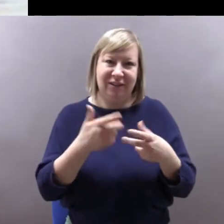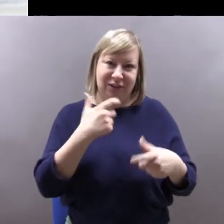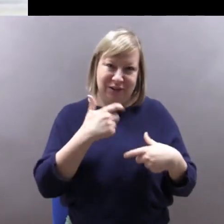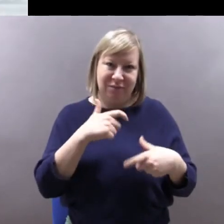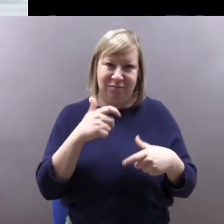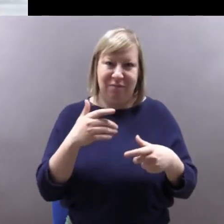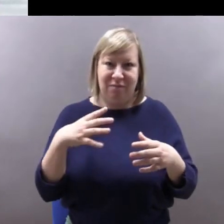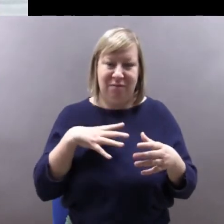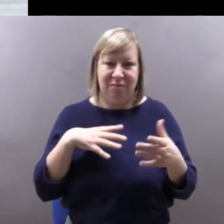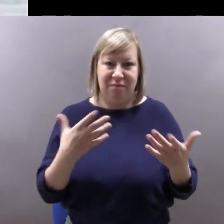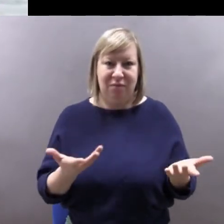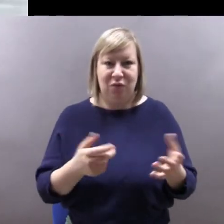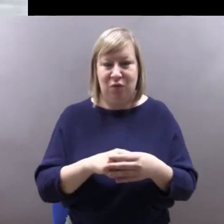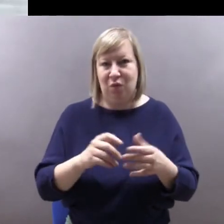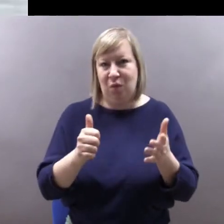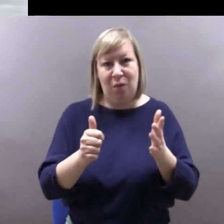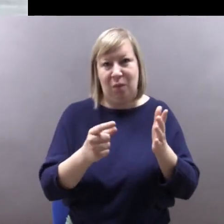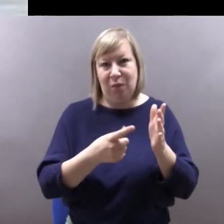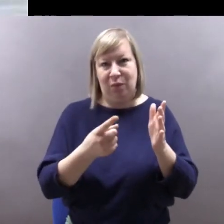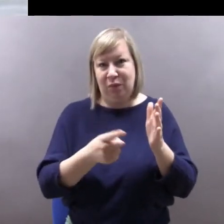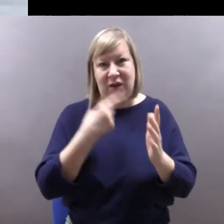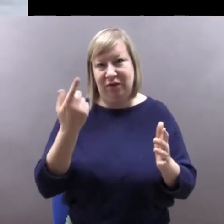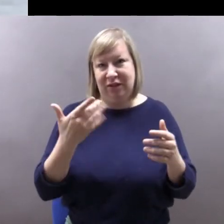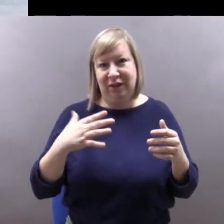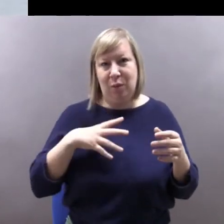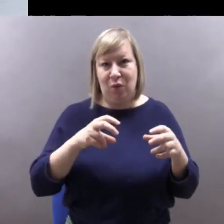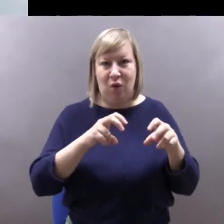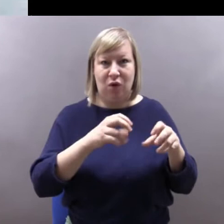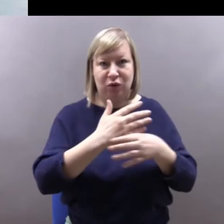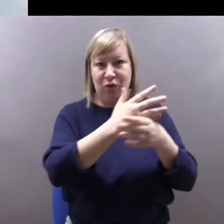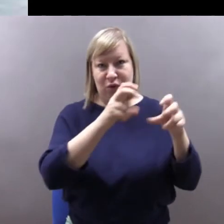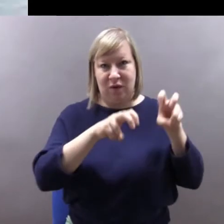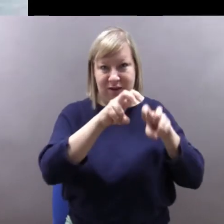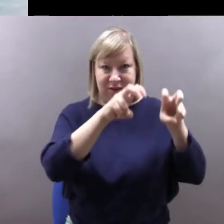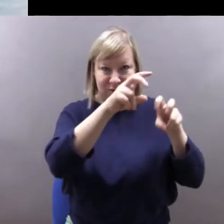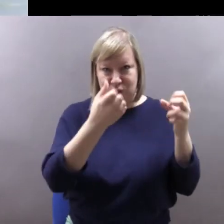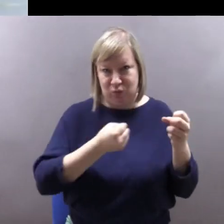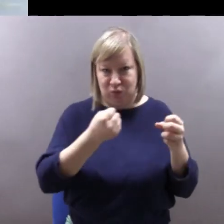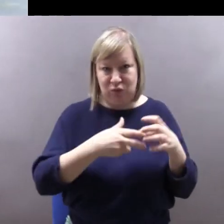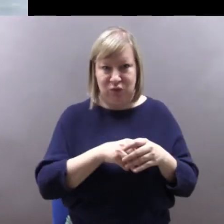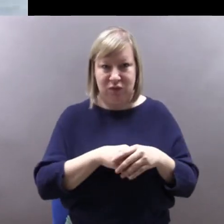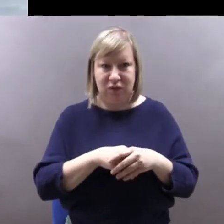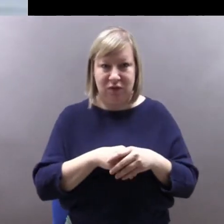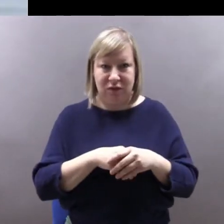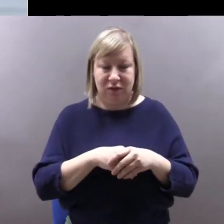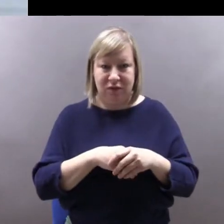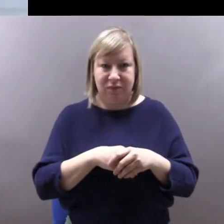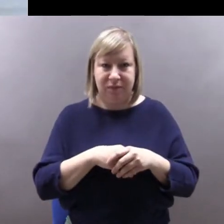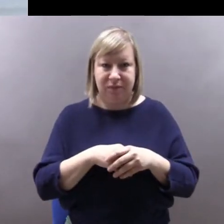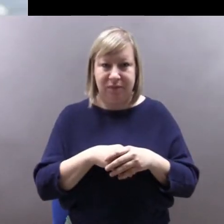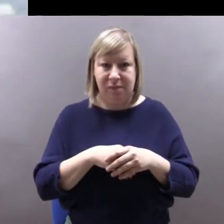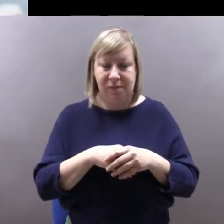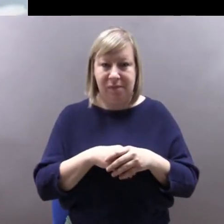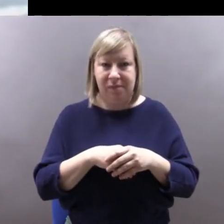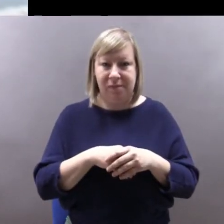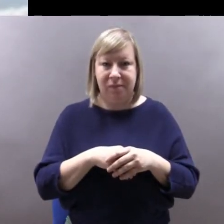pobawić, zobaczyć, jak to działa, bo to właściwie był jedyny raz w moim życiu, kiedy jechałem schodołazem. Natomiast no, z